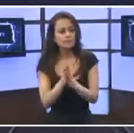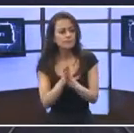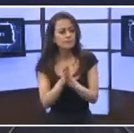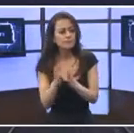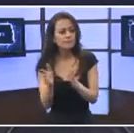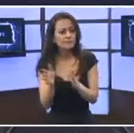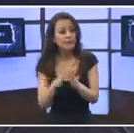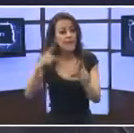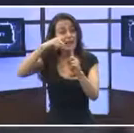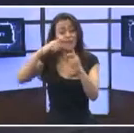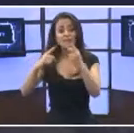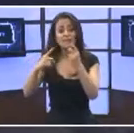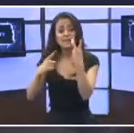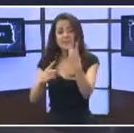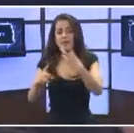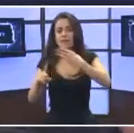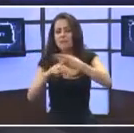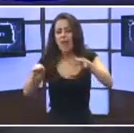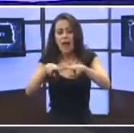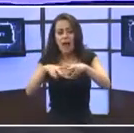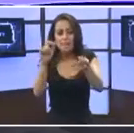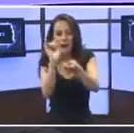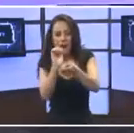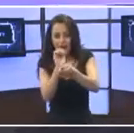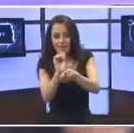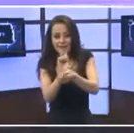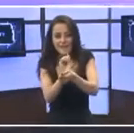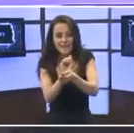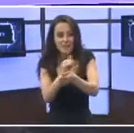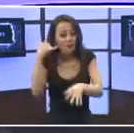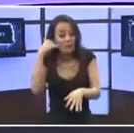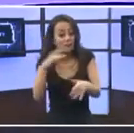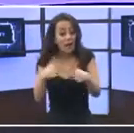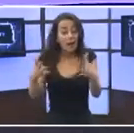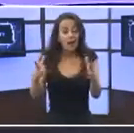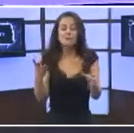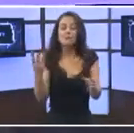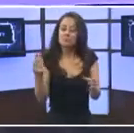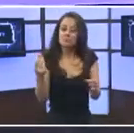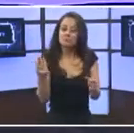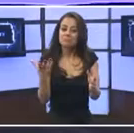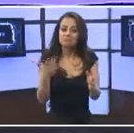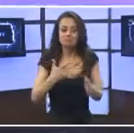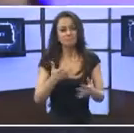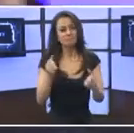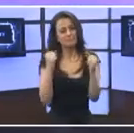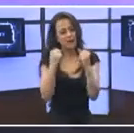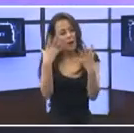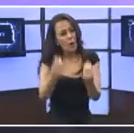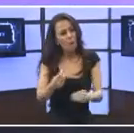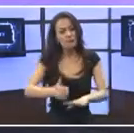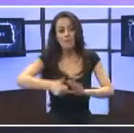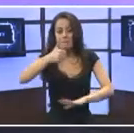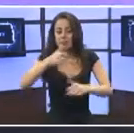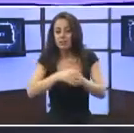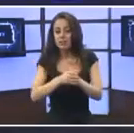Aynı şekilde. TVM ailesi artık kapıda girerken zaten bizim dostumuz geldi. Evet, sağ olsun. Gerçekten. Başkanım, herkes ben de, orada başta